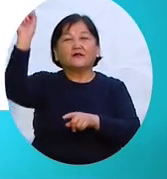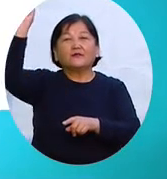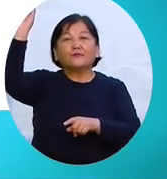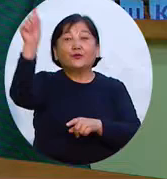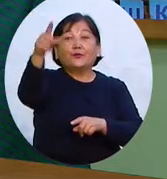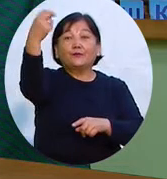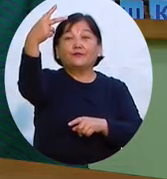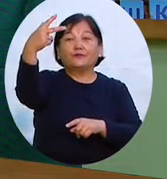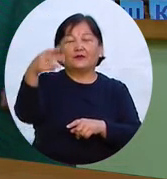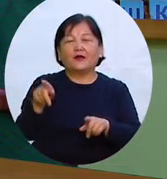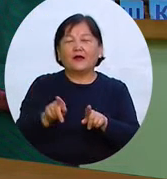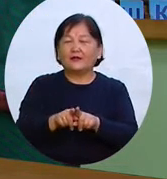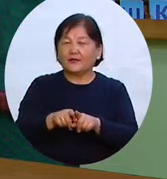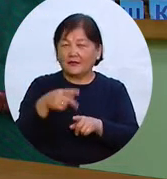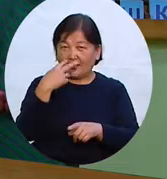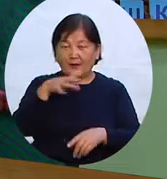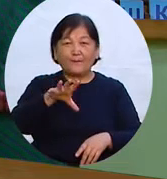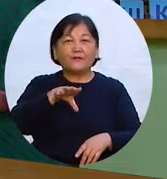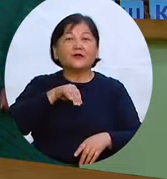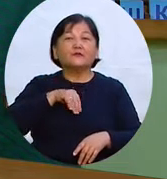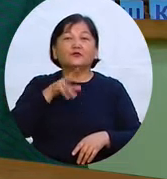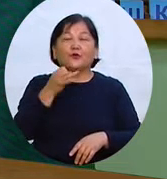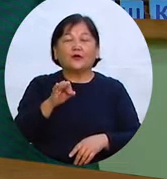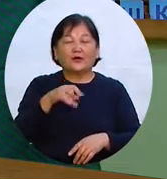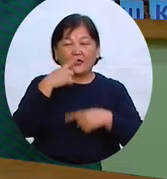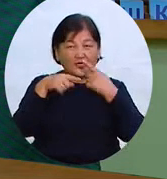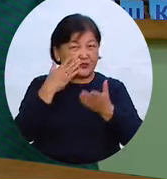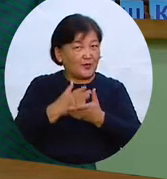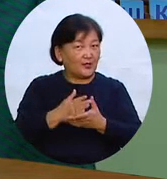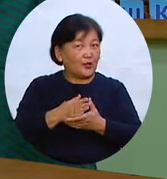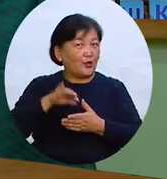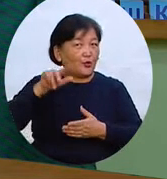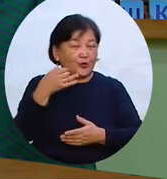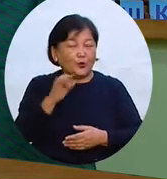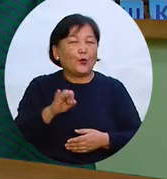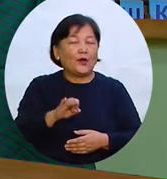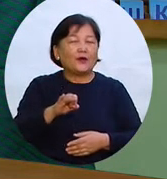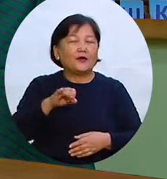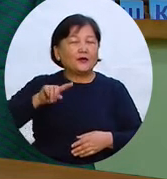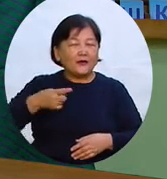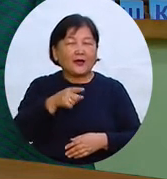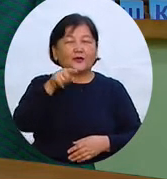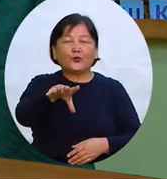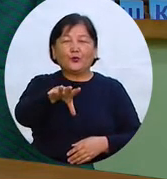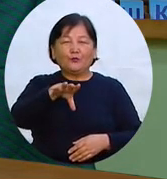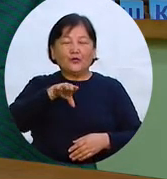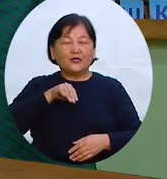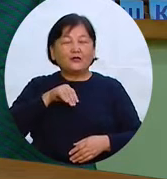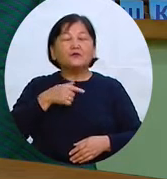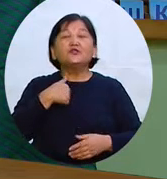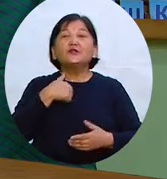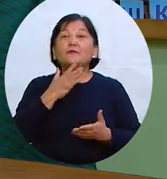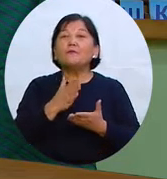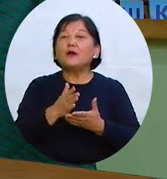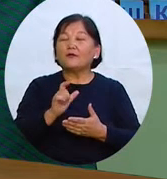мэдрэмж төрж байна вэ хүүхдүүдээ? За тэгвэл юунаас болоод яагаад ийм мэдрэмж төрж байгаа юм болоо? Бодороо